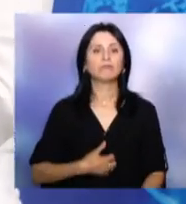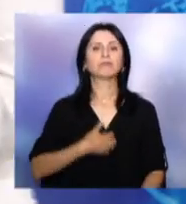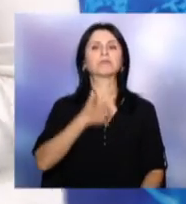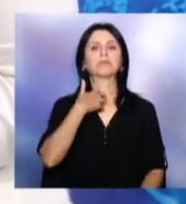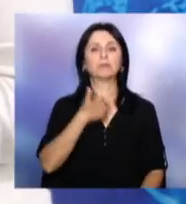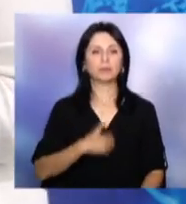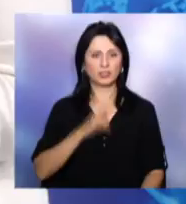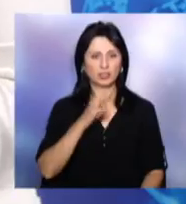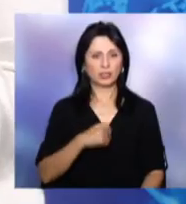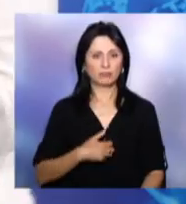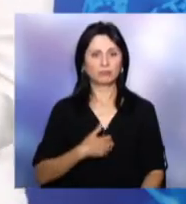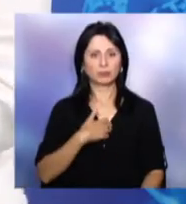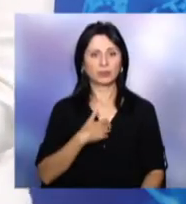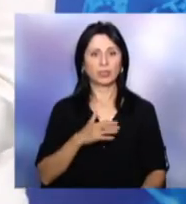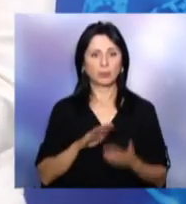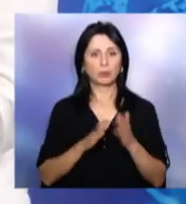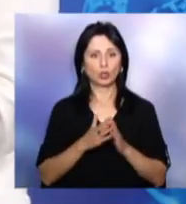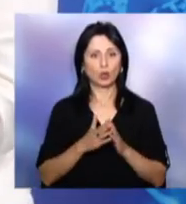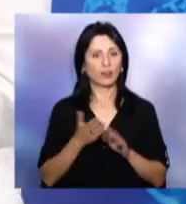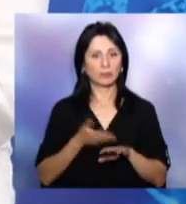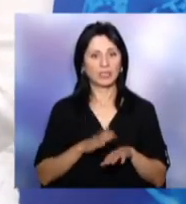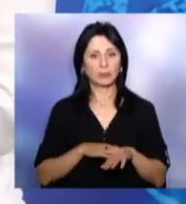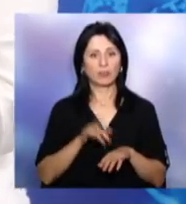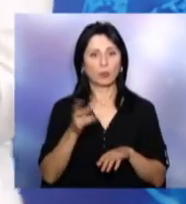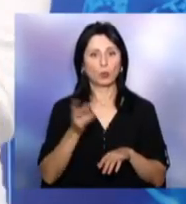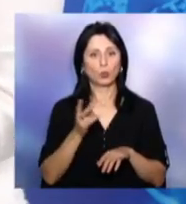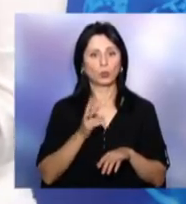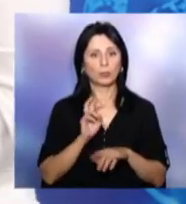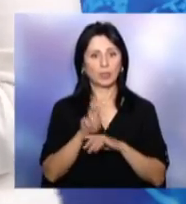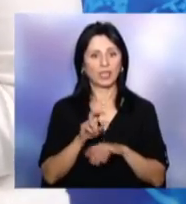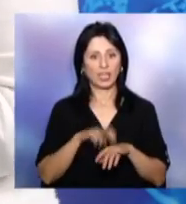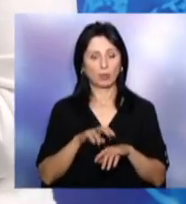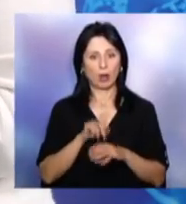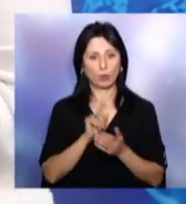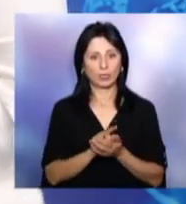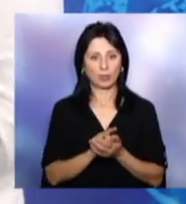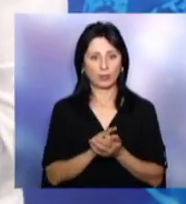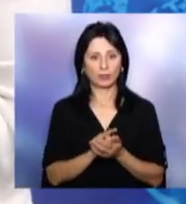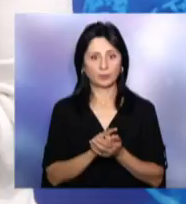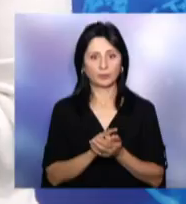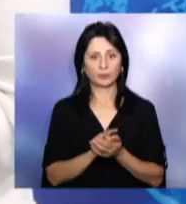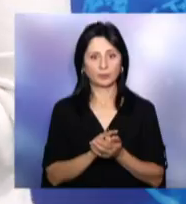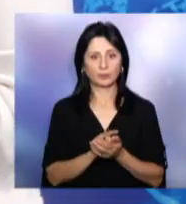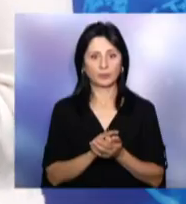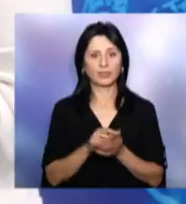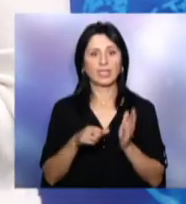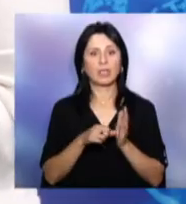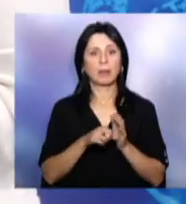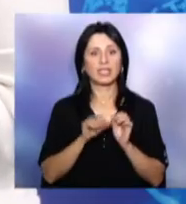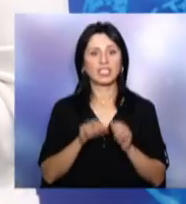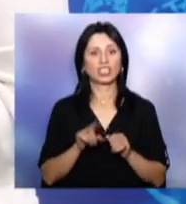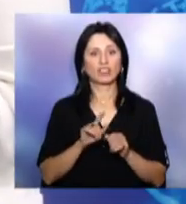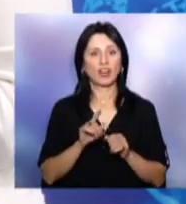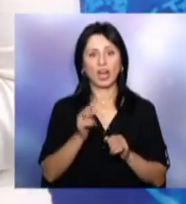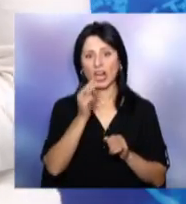ძლიერი შეგრძნება, მაშინ მდგომარეობა არის მწვავე და მან უნდა მიაკითხოს ექიმს აუცილებლად დამხმარე საშუალებები რა